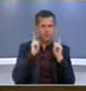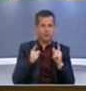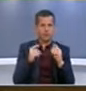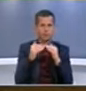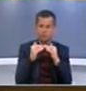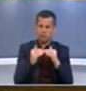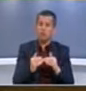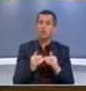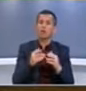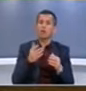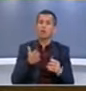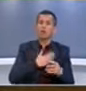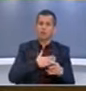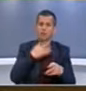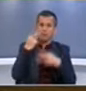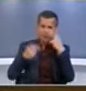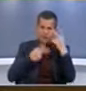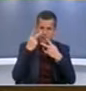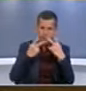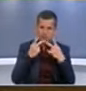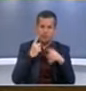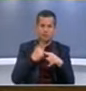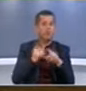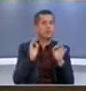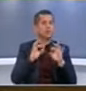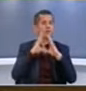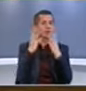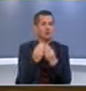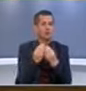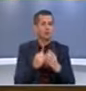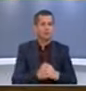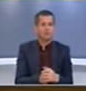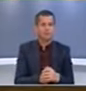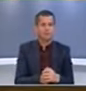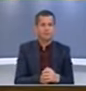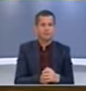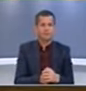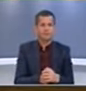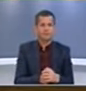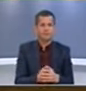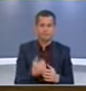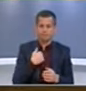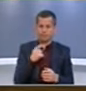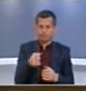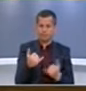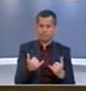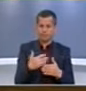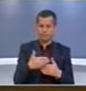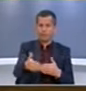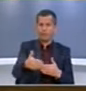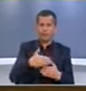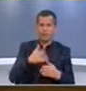verif edhe nj q j sigur at q Dua ta the se k dit